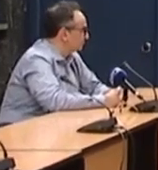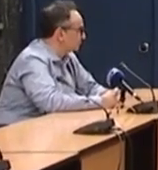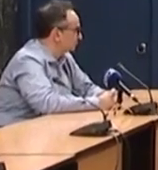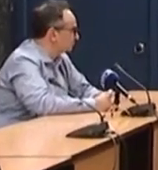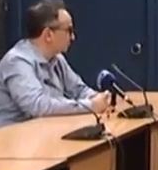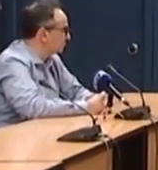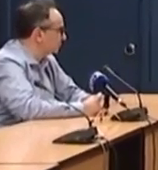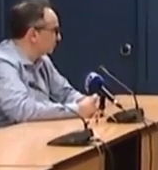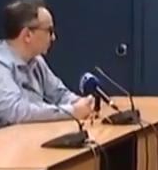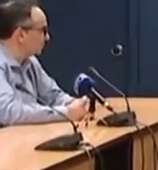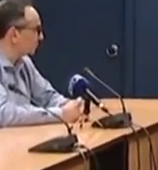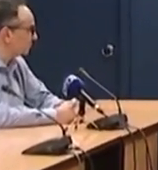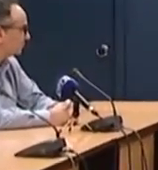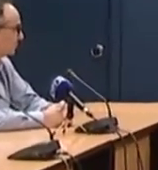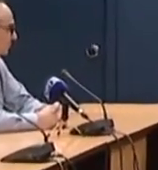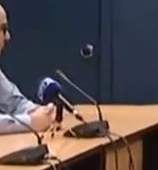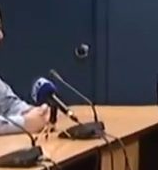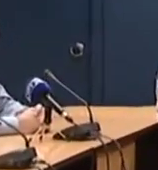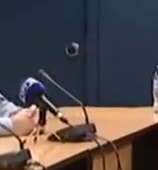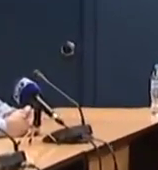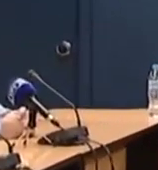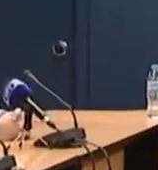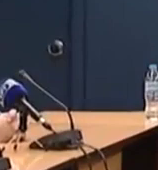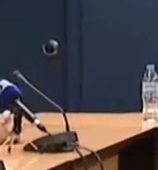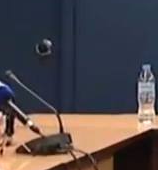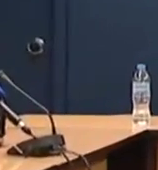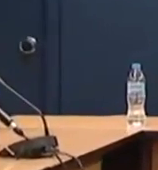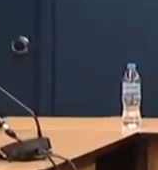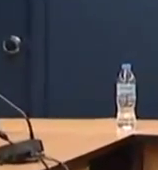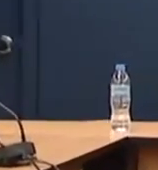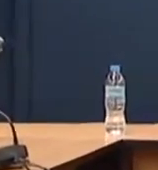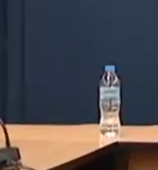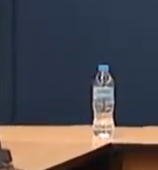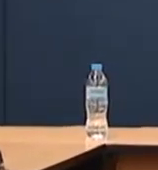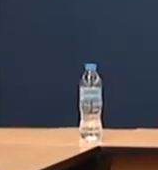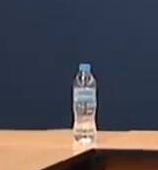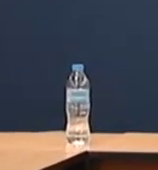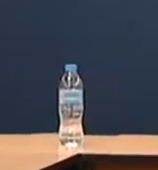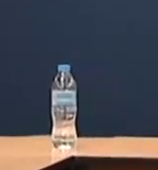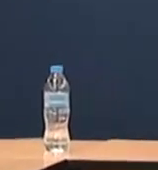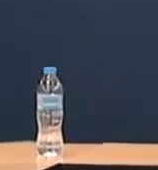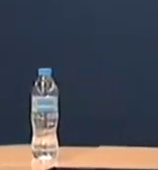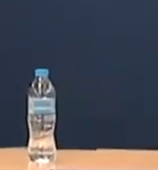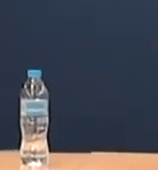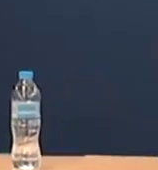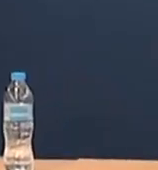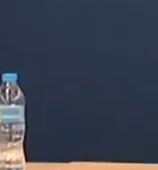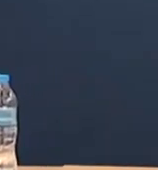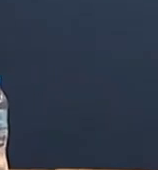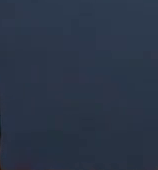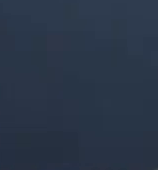Ευχαριστώ. Καλησπέρα σας. Μέχρι σήμερα το σύνολο των καταγεγραμμένων κρουσμάτων παγκόσμια ξεπέρασε